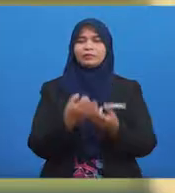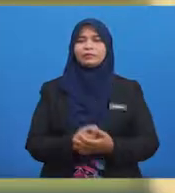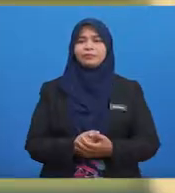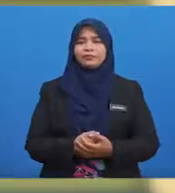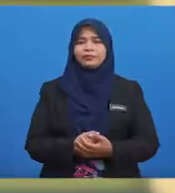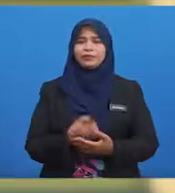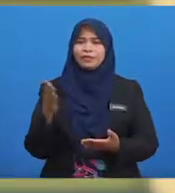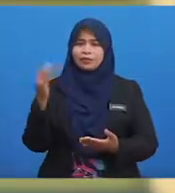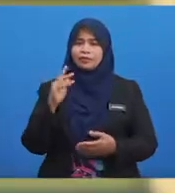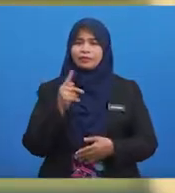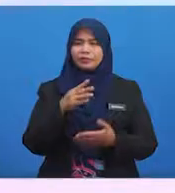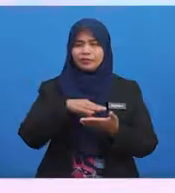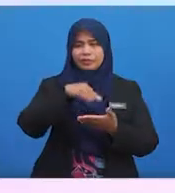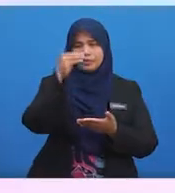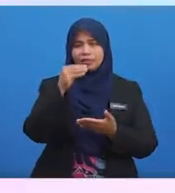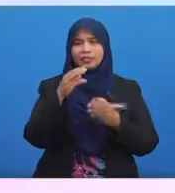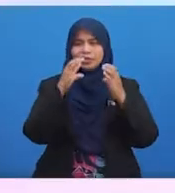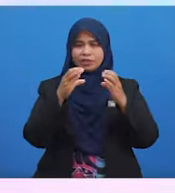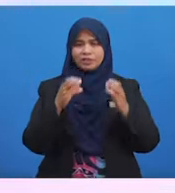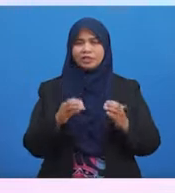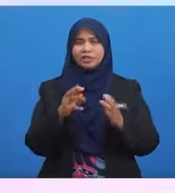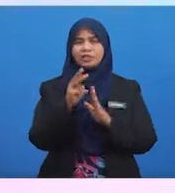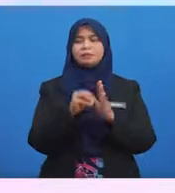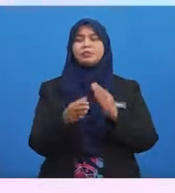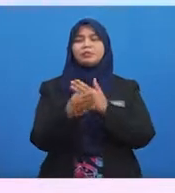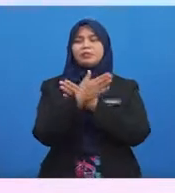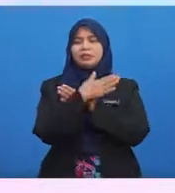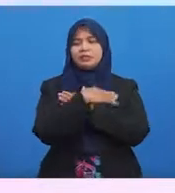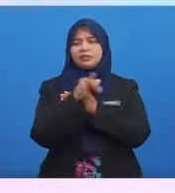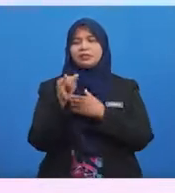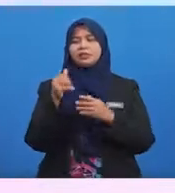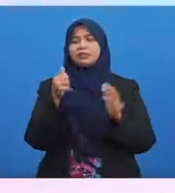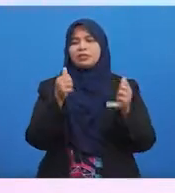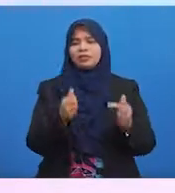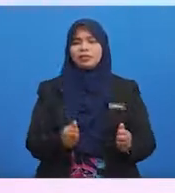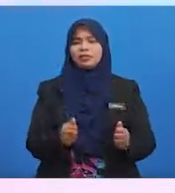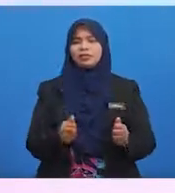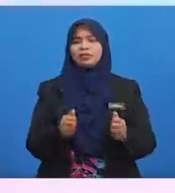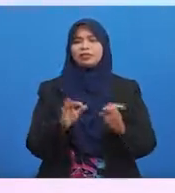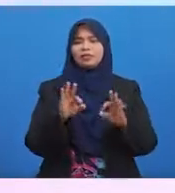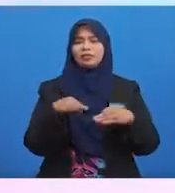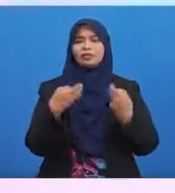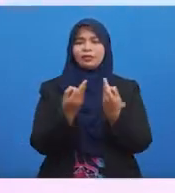Jung kita belajar cara-cara menyayangi Hali keluarga